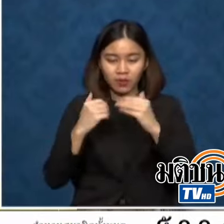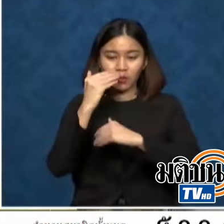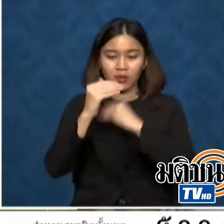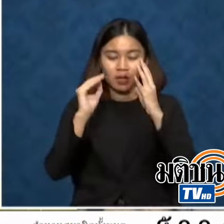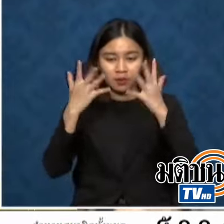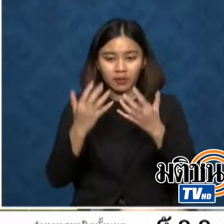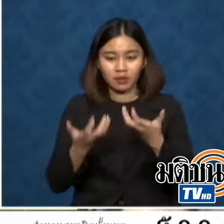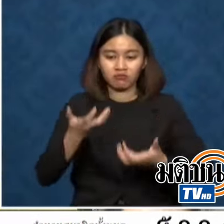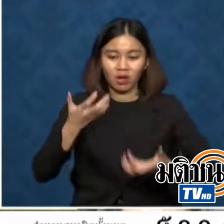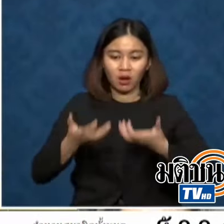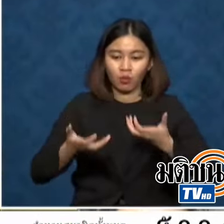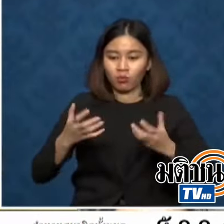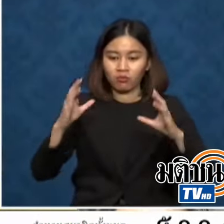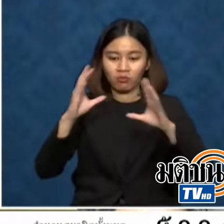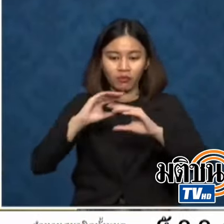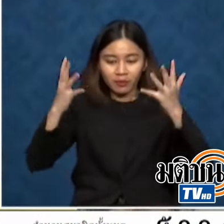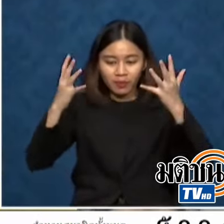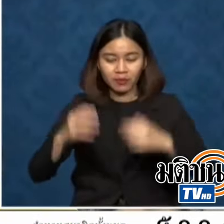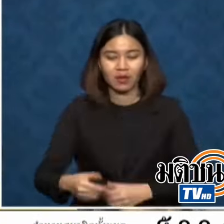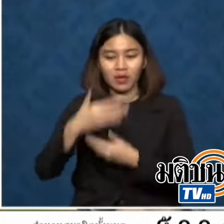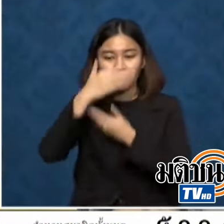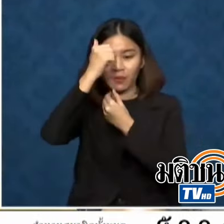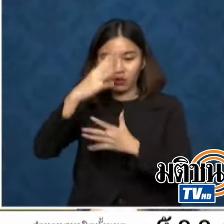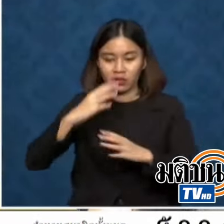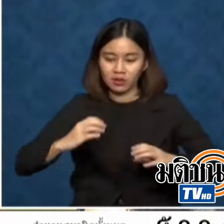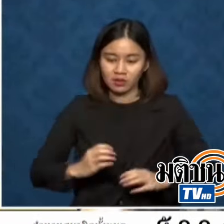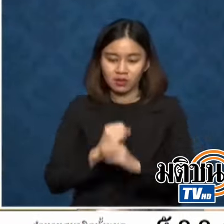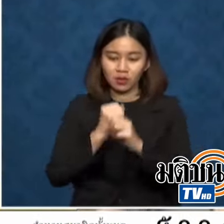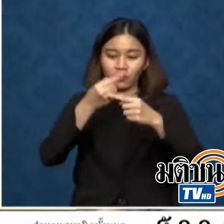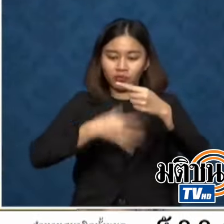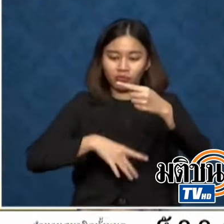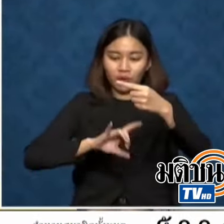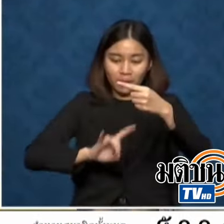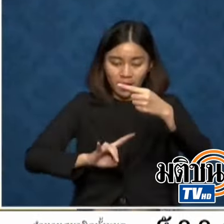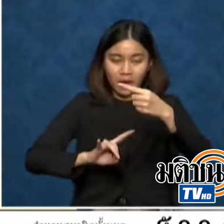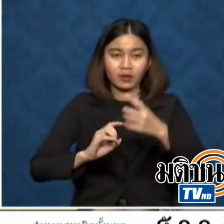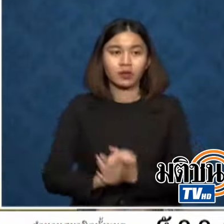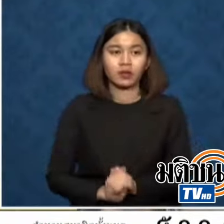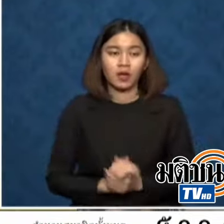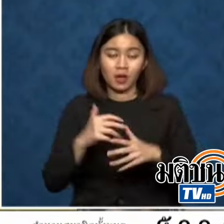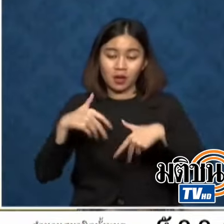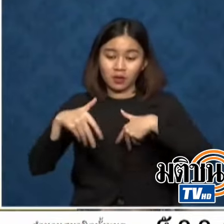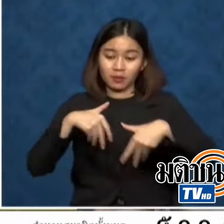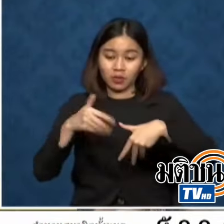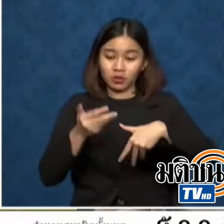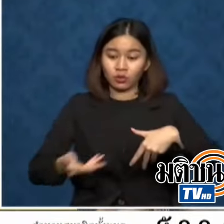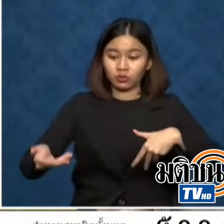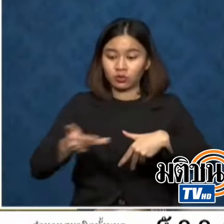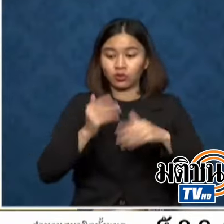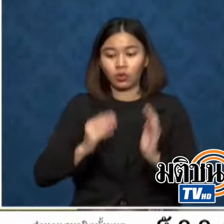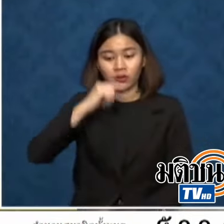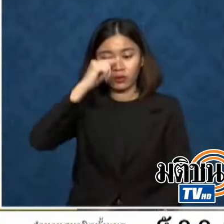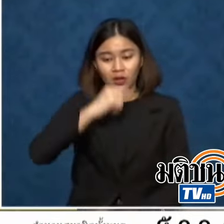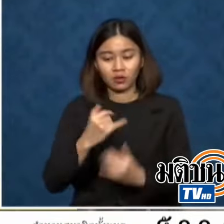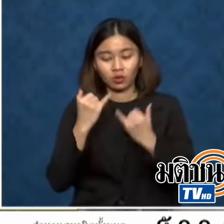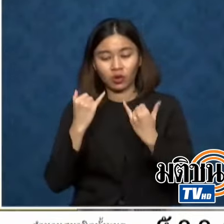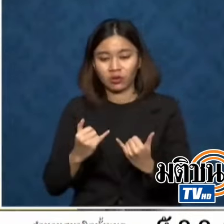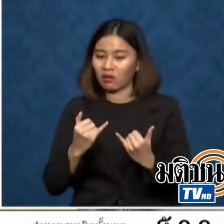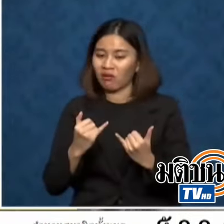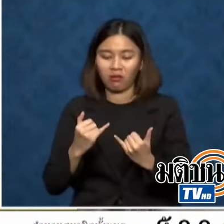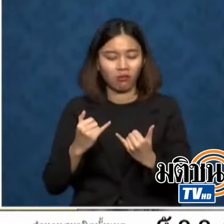กระบวนการยุติธรรมอันนี้ท่านละเลยผมสรุปมาให้ว่าเป็นมืด 8ด้านประชาไทยประชาเอ่อประชาชนคนไทยตอนนี้มืด